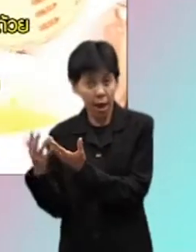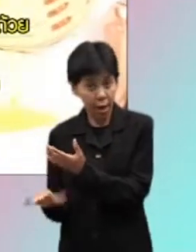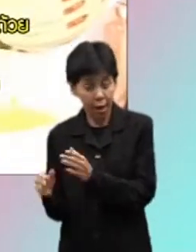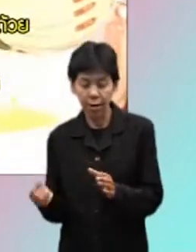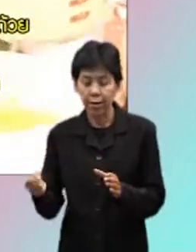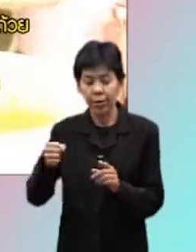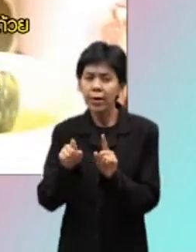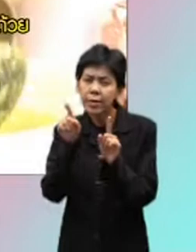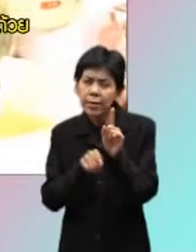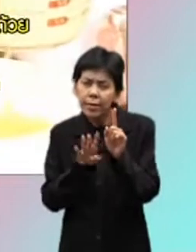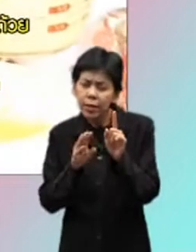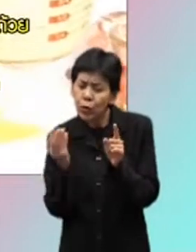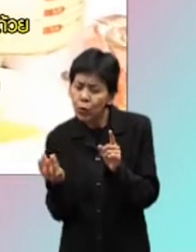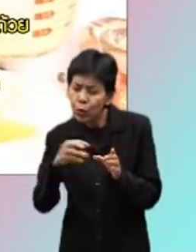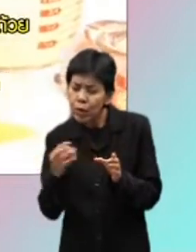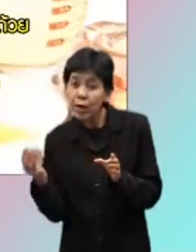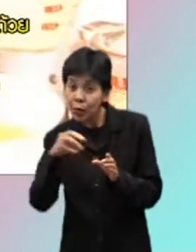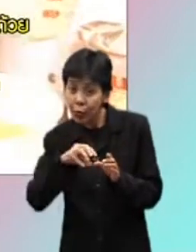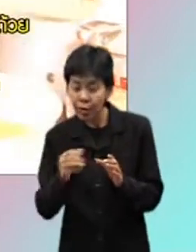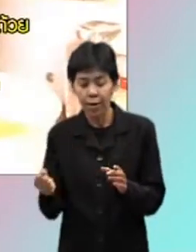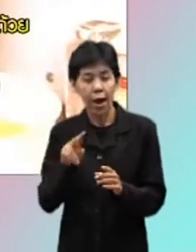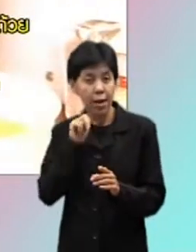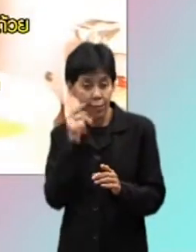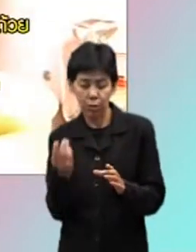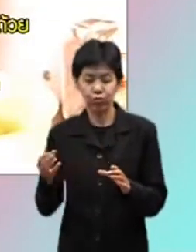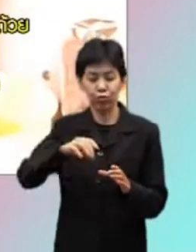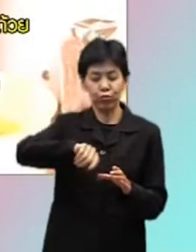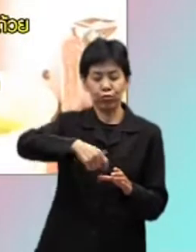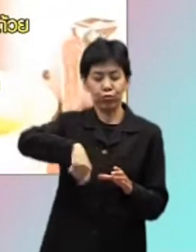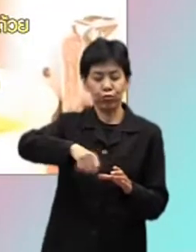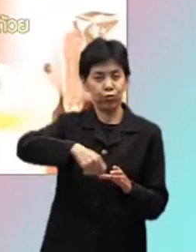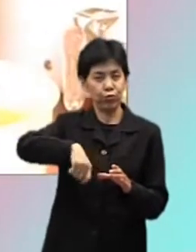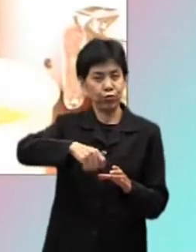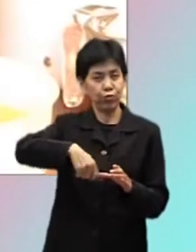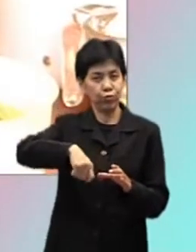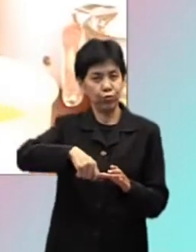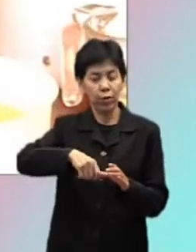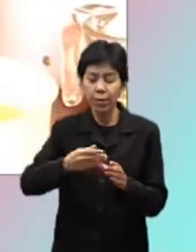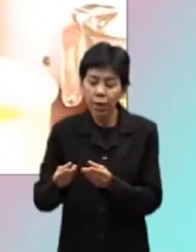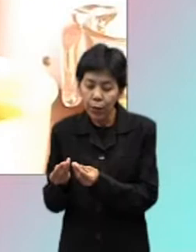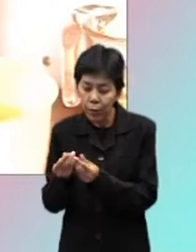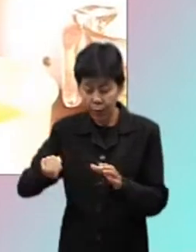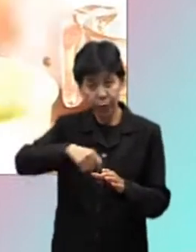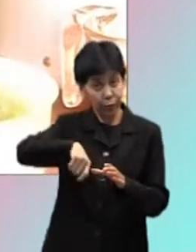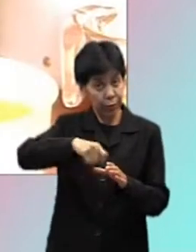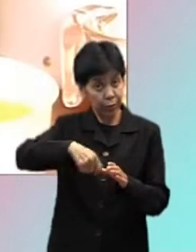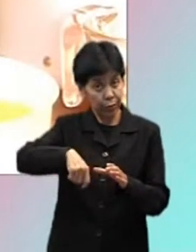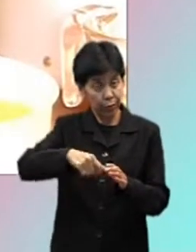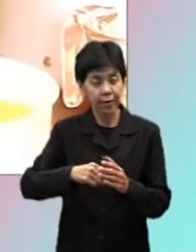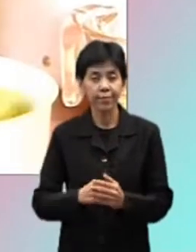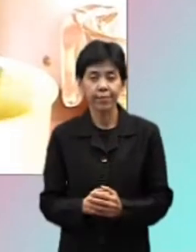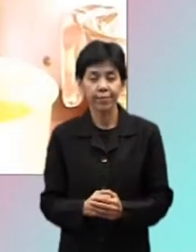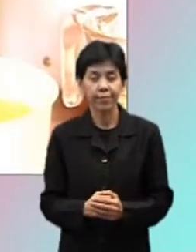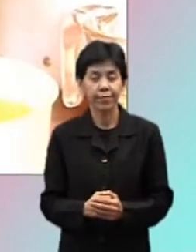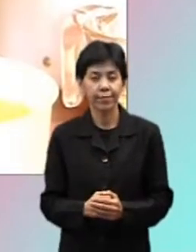เศษ 1/4 ถ้วยนะคะกับน้ำ1ถ้วยนะคะทำให้เป็นให้แป้งข้าวโพดสุกนะคะ